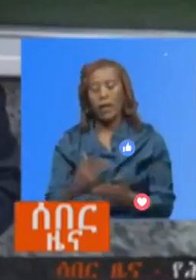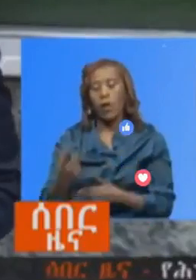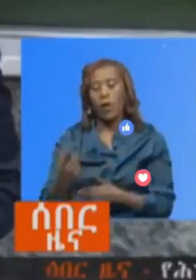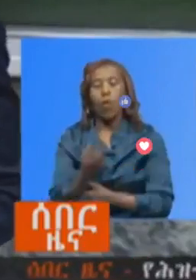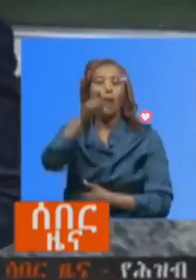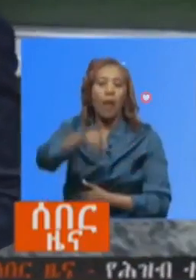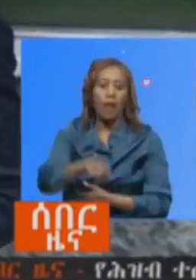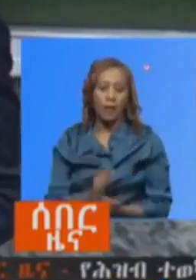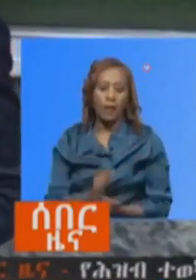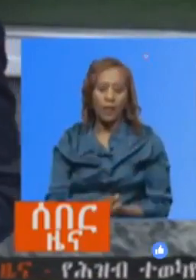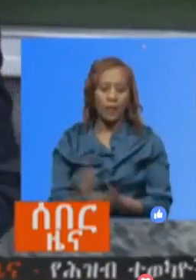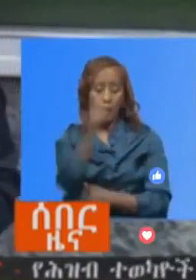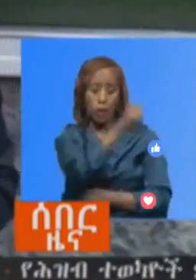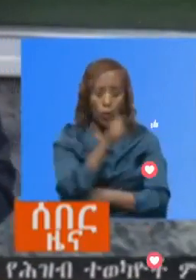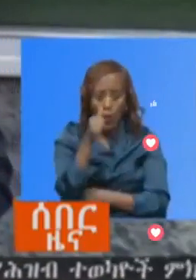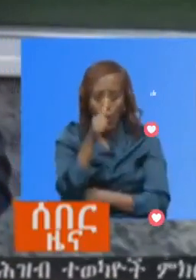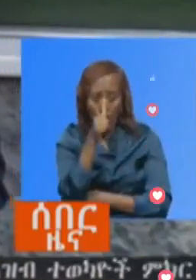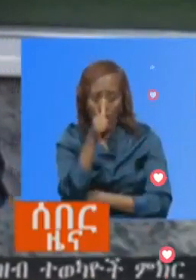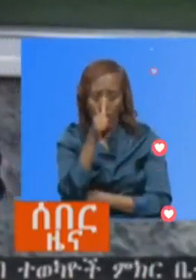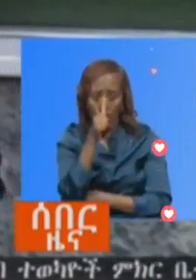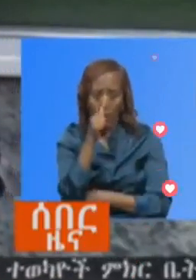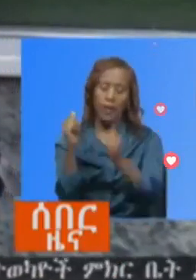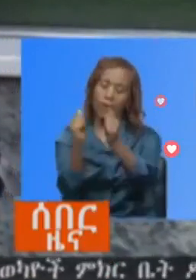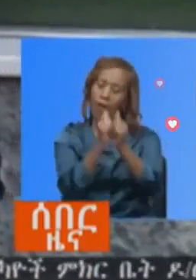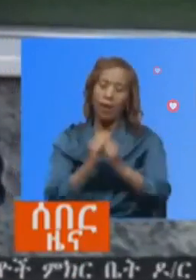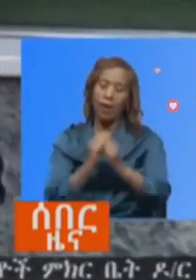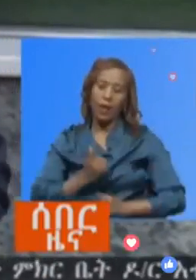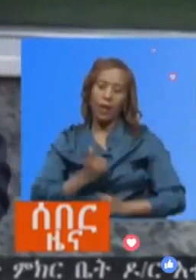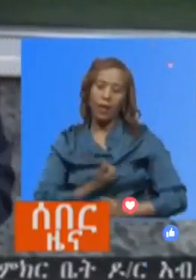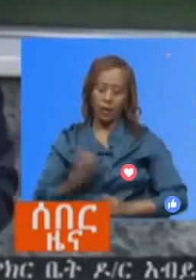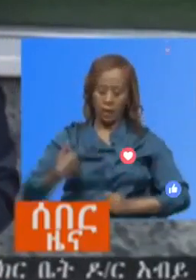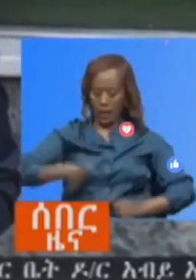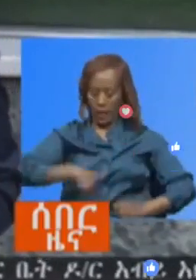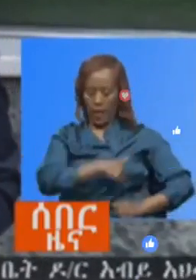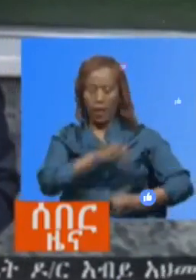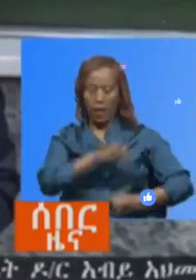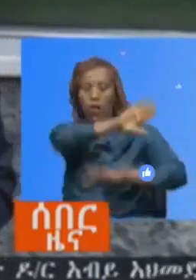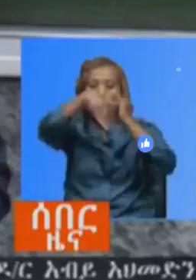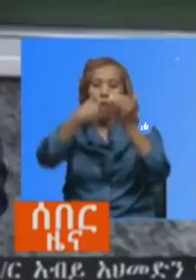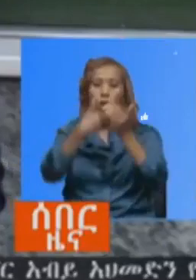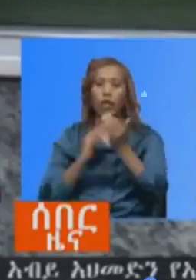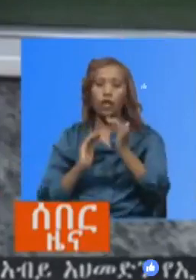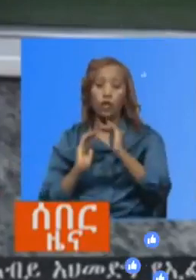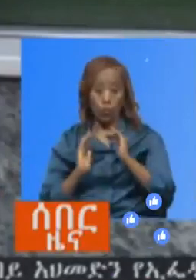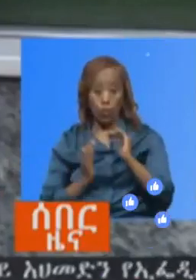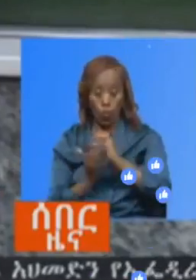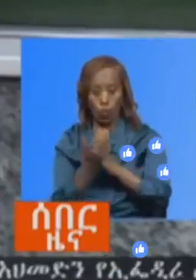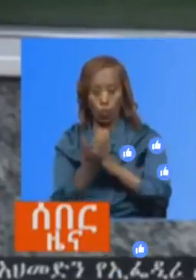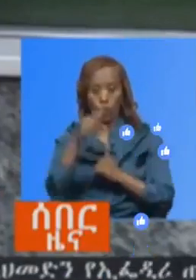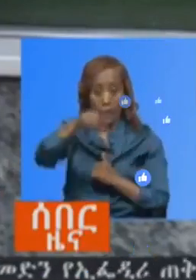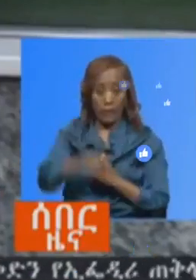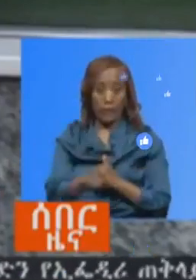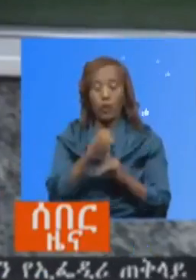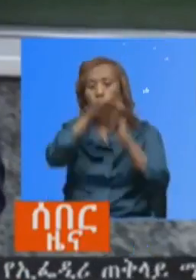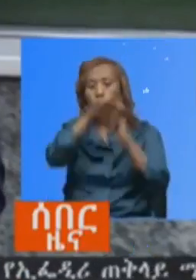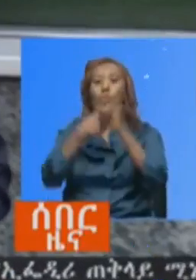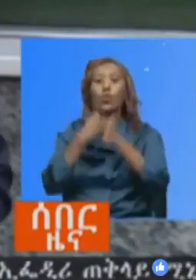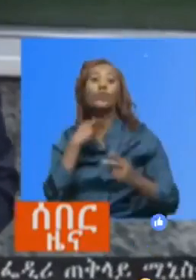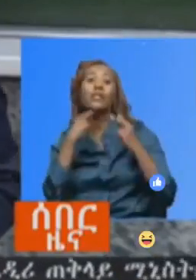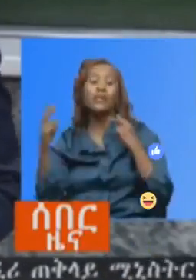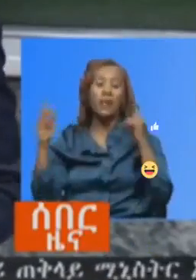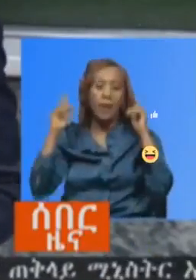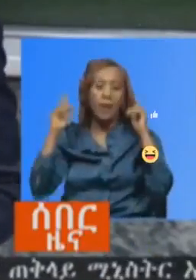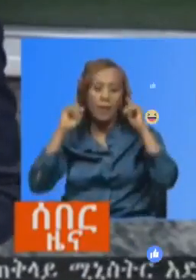አለበት። ኢትዮጵያ የጋራችን የኛ የሁላችን መሆኗን ተገንዝበን የሁሉም ድምጽ